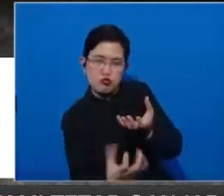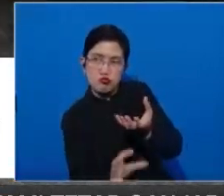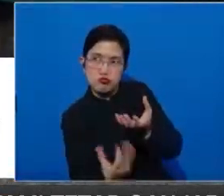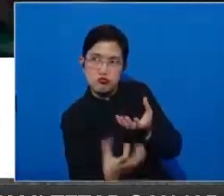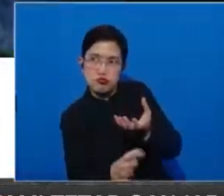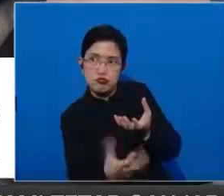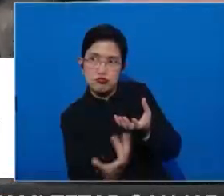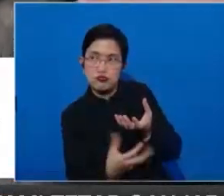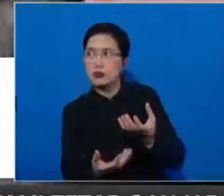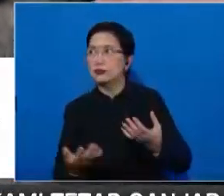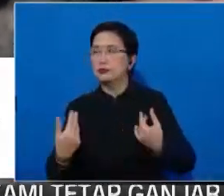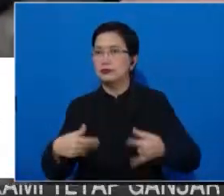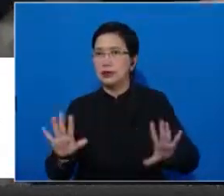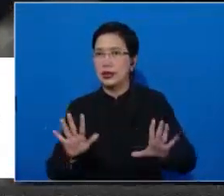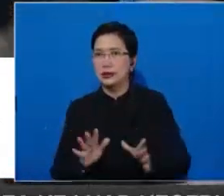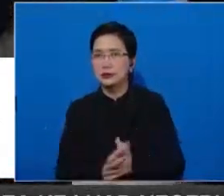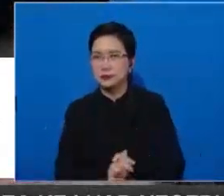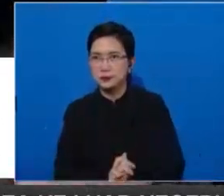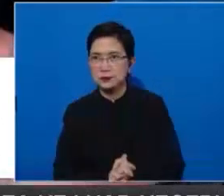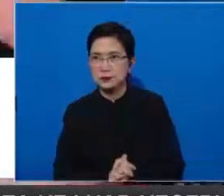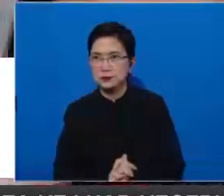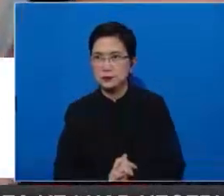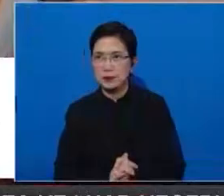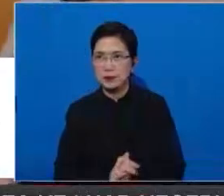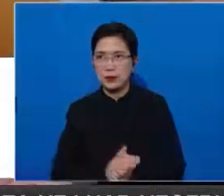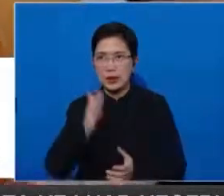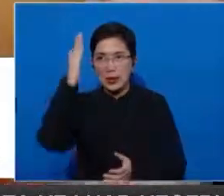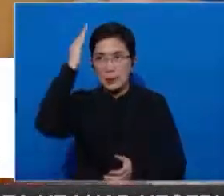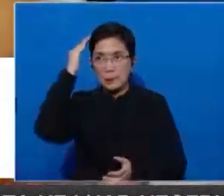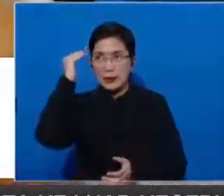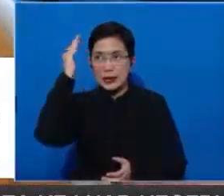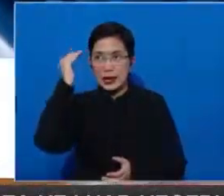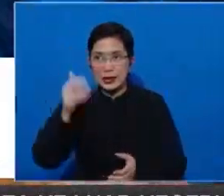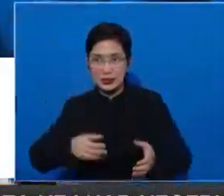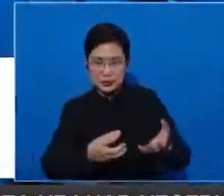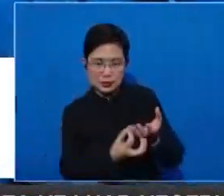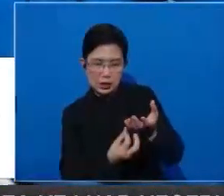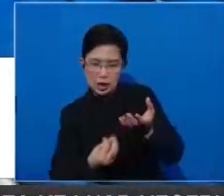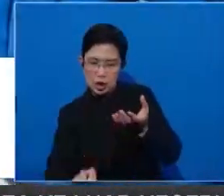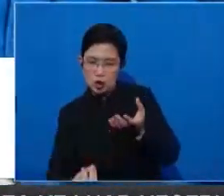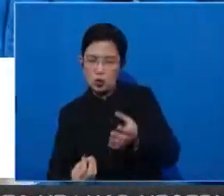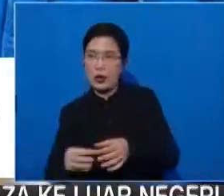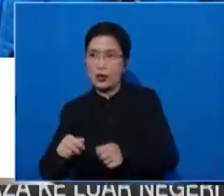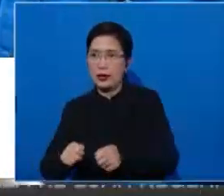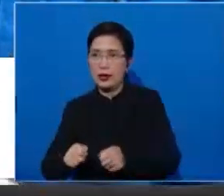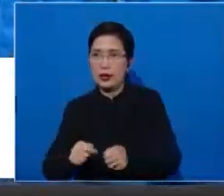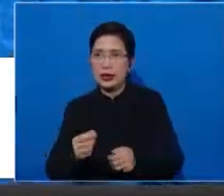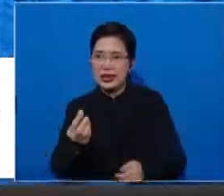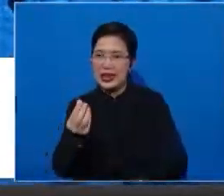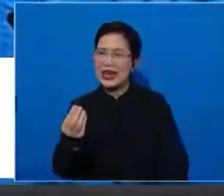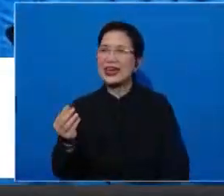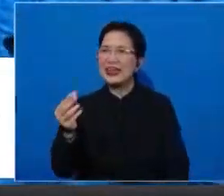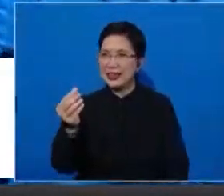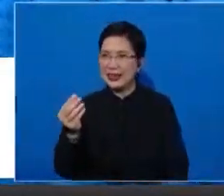Sudah ya Bu ya, ini ya. Ini minyaknya udah lumayan banyak tertampung. Dan ini yang sudah benar-benar dikeringkan